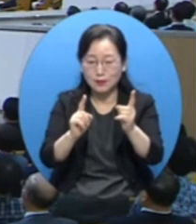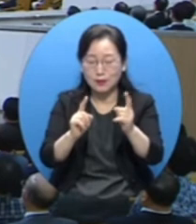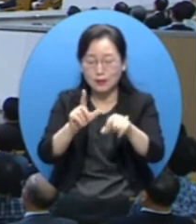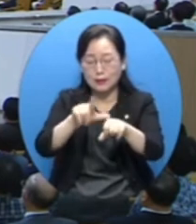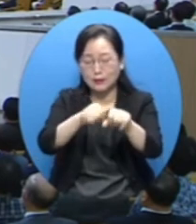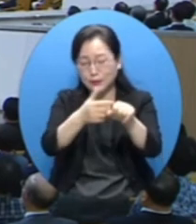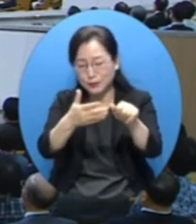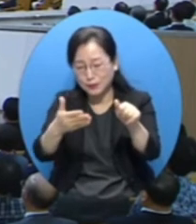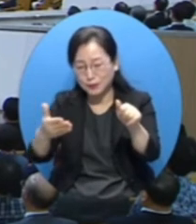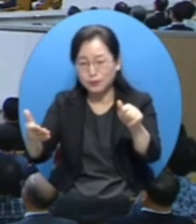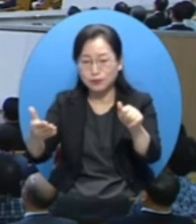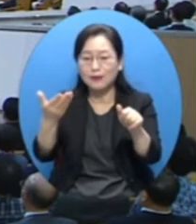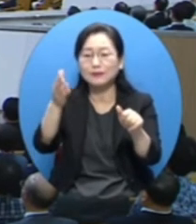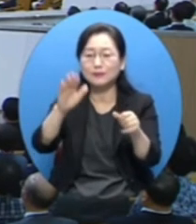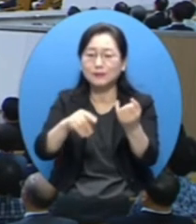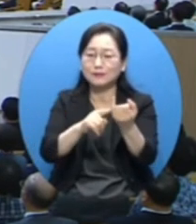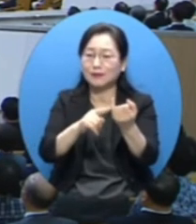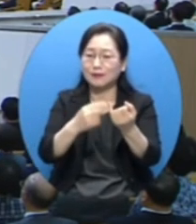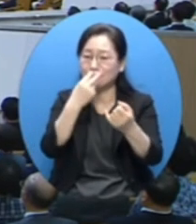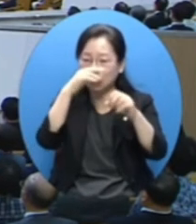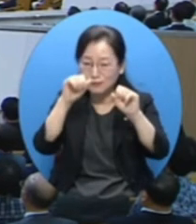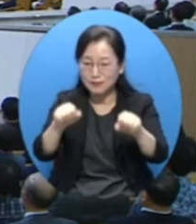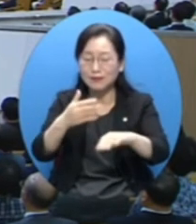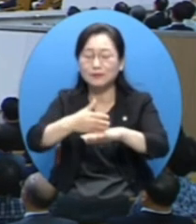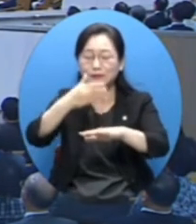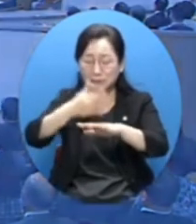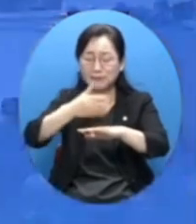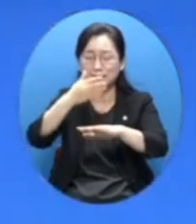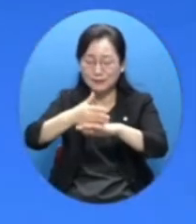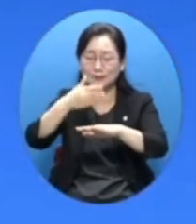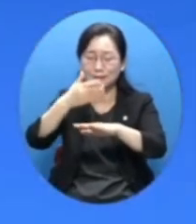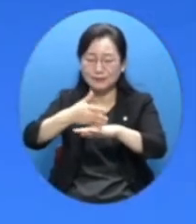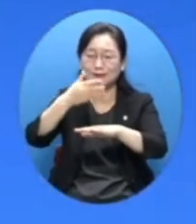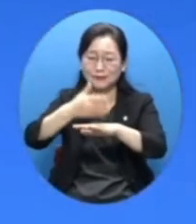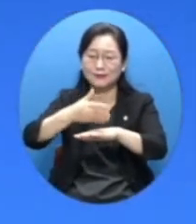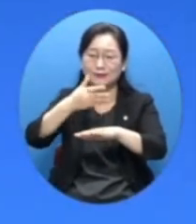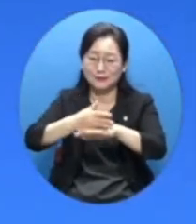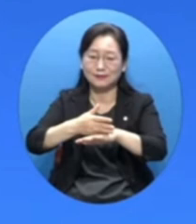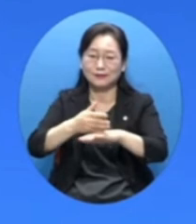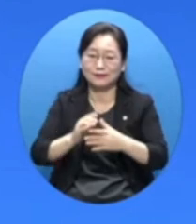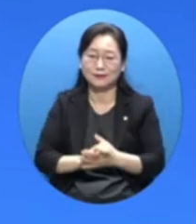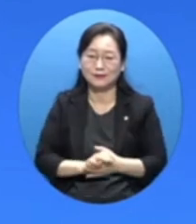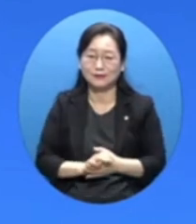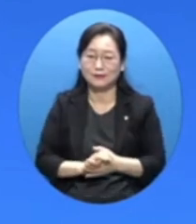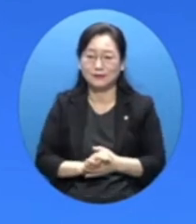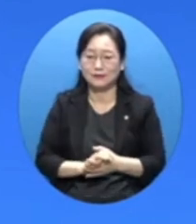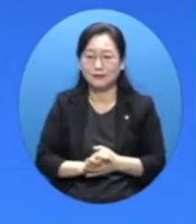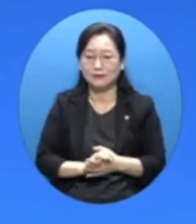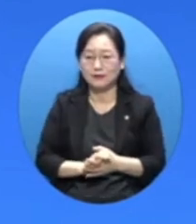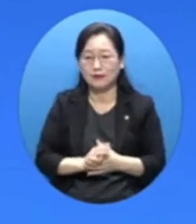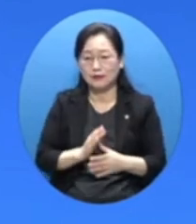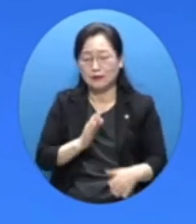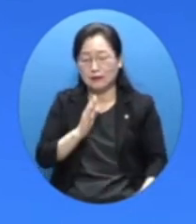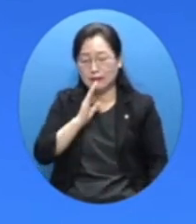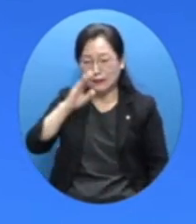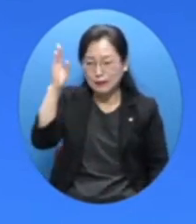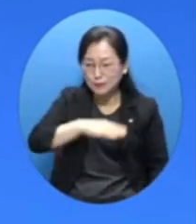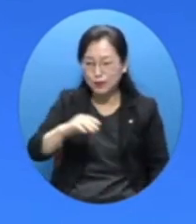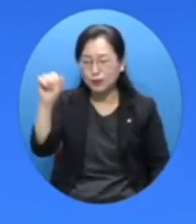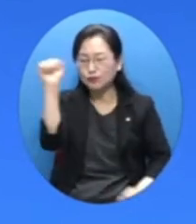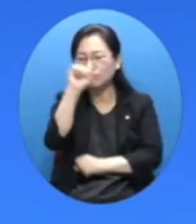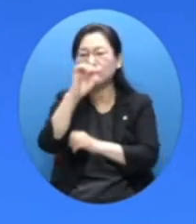모릅니다 그래도 살아있는 것만으로 감사했어요 감사합니다 감사합니다 감사합니다 감사합니다 참 나쁜 운전자들이 많습니다